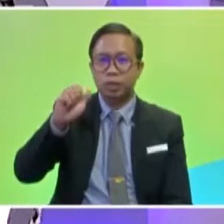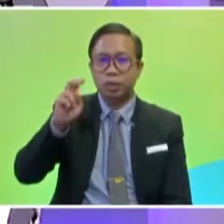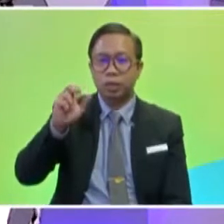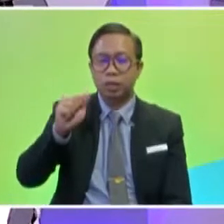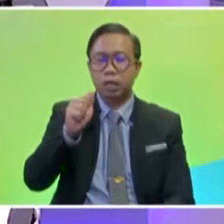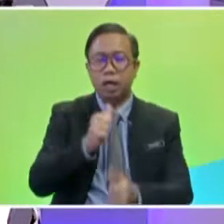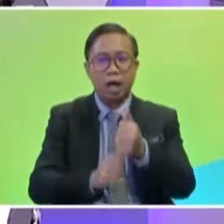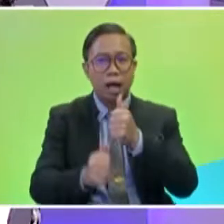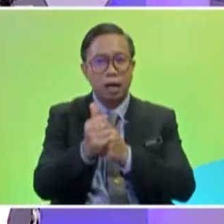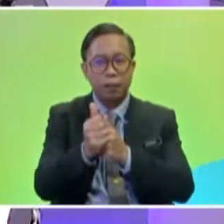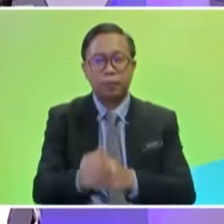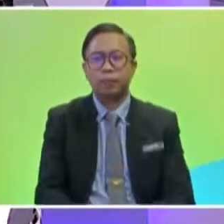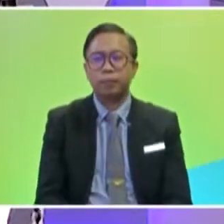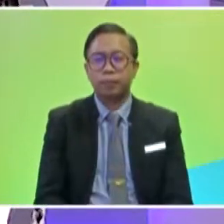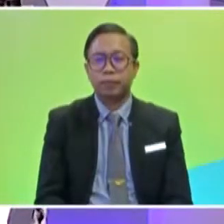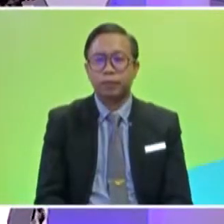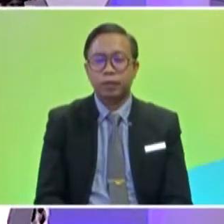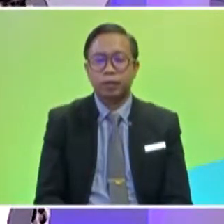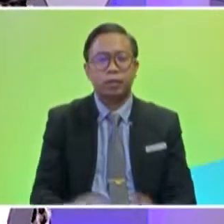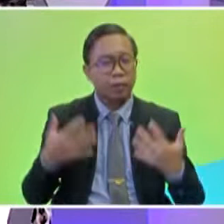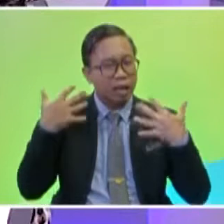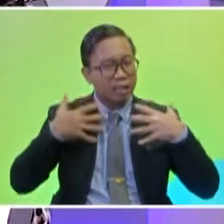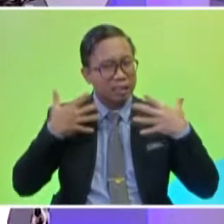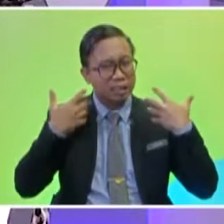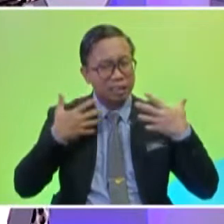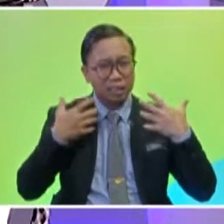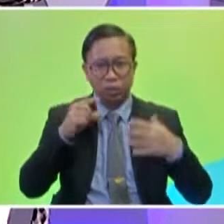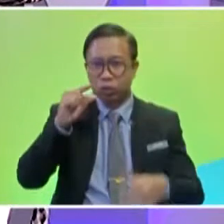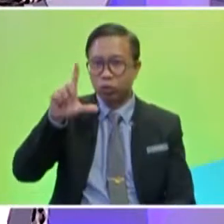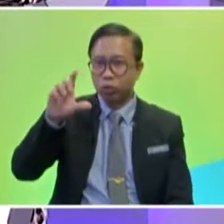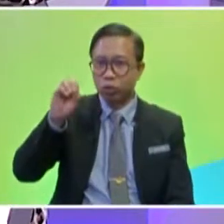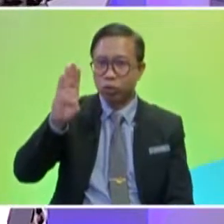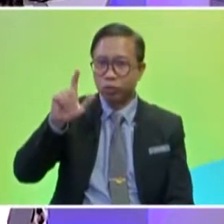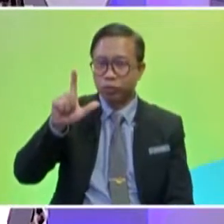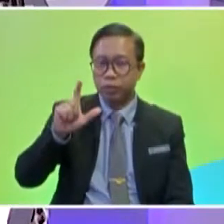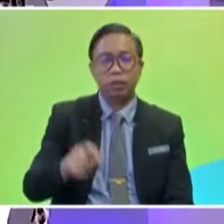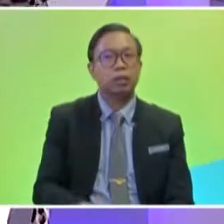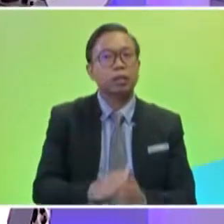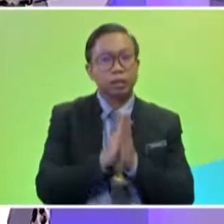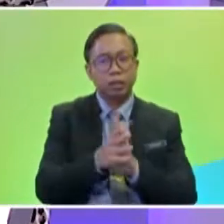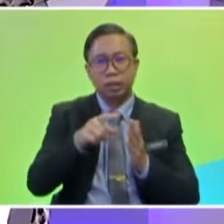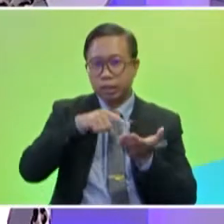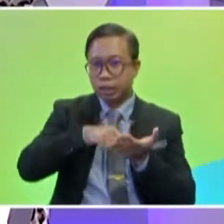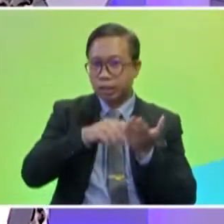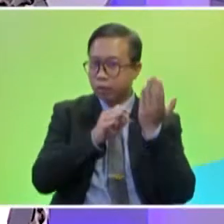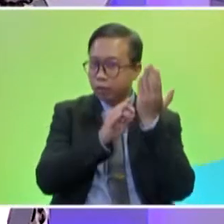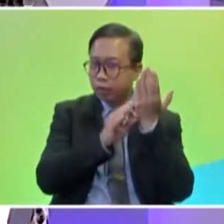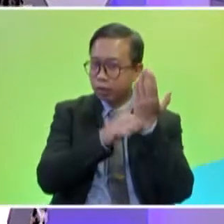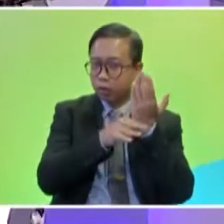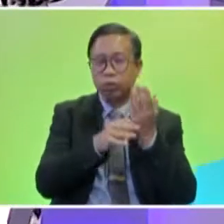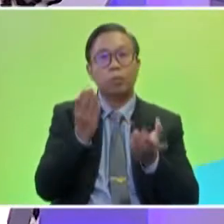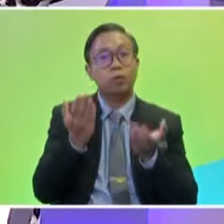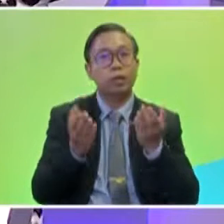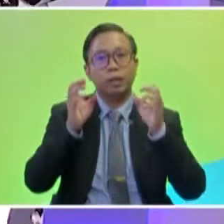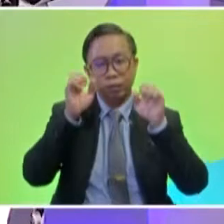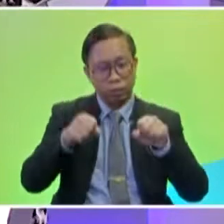juga api tadi bencana alam memanah saya belum menyesal Robert jadi ini semua faktor-faktor nih mungkin kita